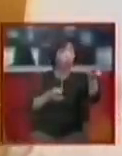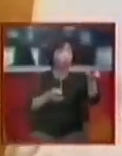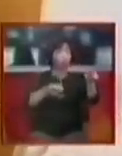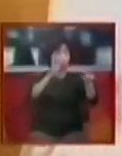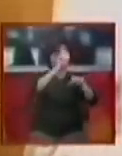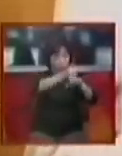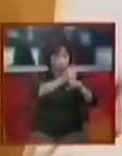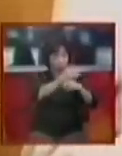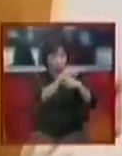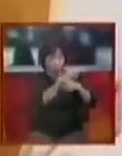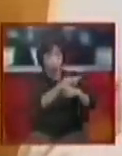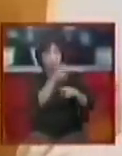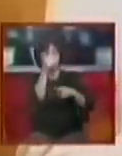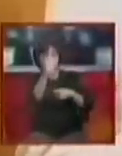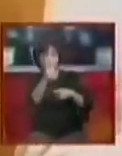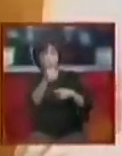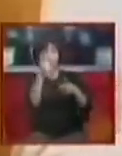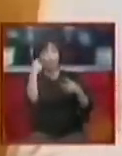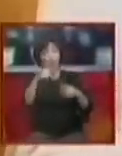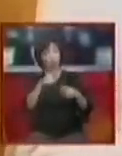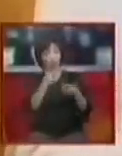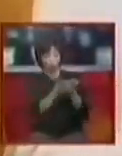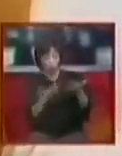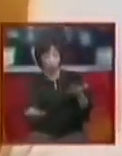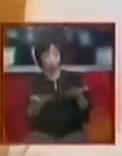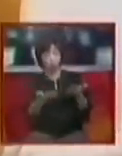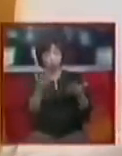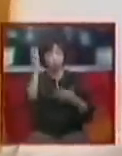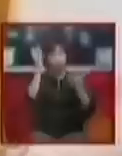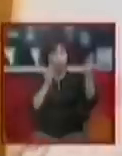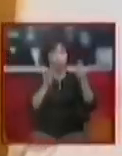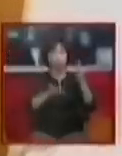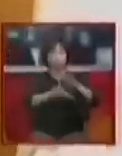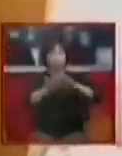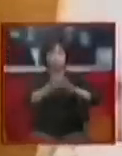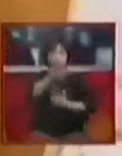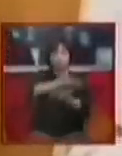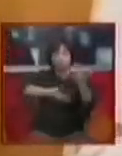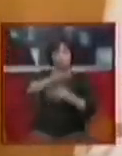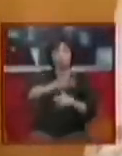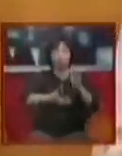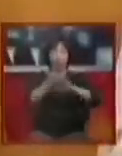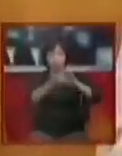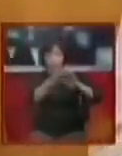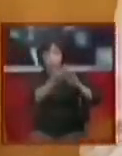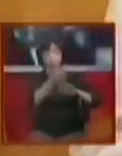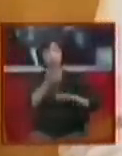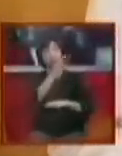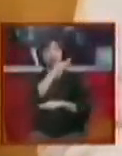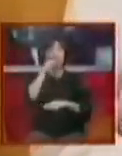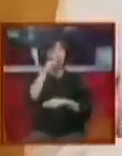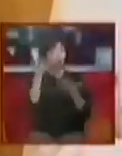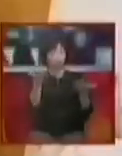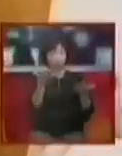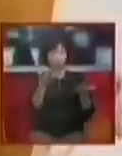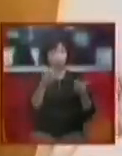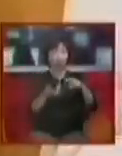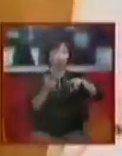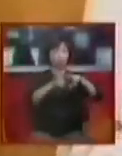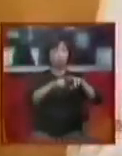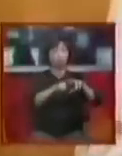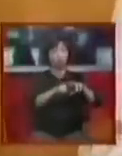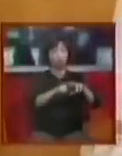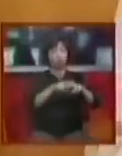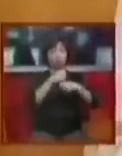ang takbo ng produkto, serbisyo at mamamayan. Dahil maayos ang pamamahala sa agrikultura, tumataas ang produksyon